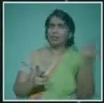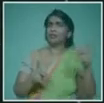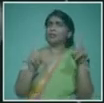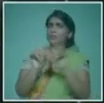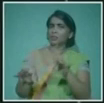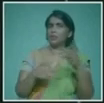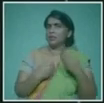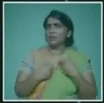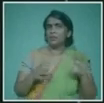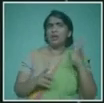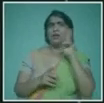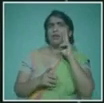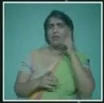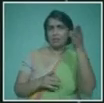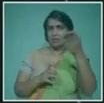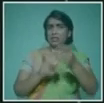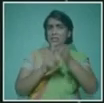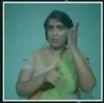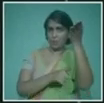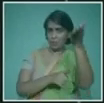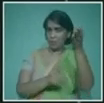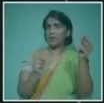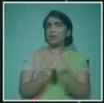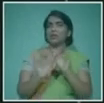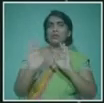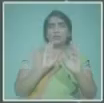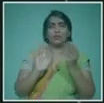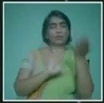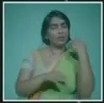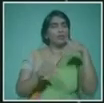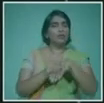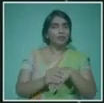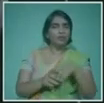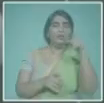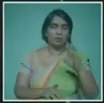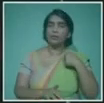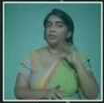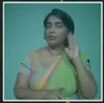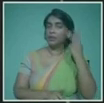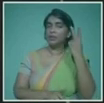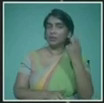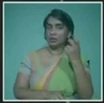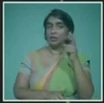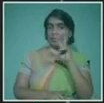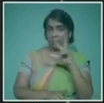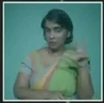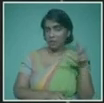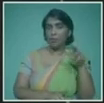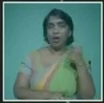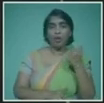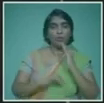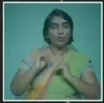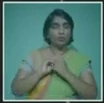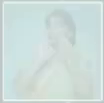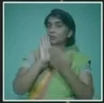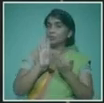අපි නෙමෙයි කරේ. රනිල් වික්‍රමසිංහ මෙතුමාගේ ජනාධිපතිතුමා තමයි යහපාලන ආණ්ඩුවේ දායක කරේ. ඒතුමාටේ කියන්න තිබුණා. 2018 මේ අලුත් ක්‍රමය